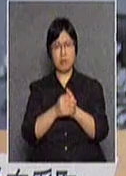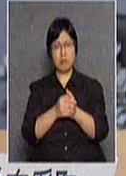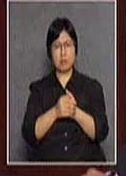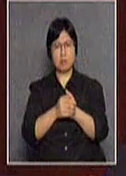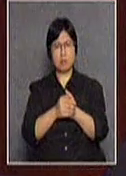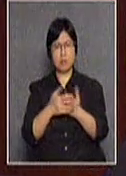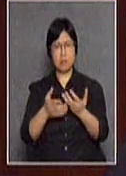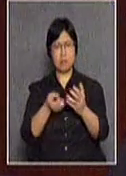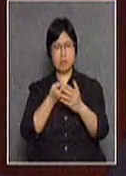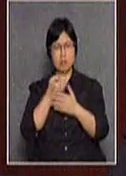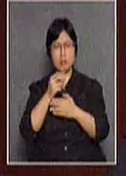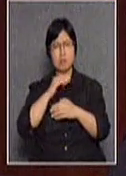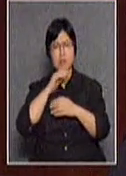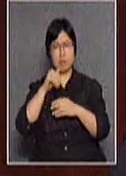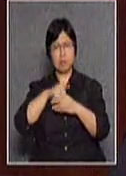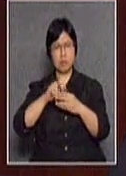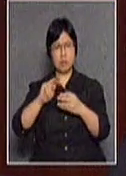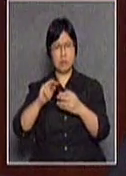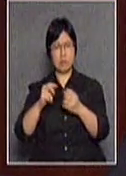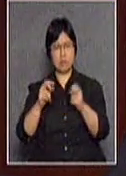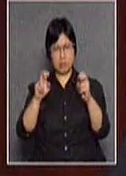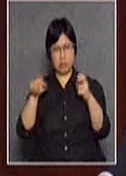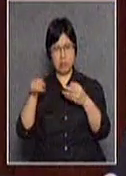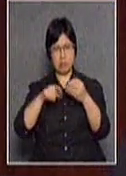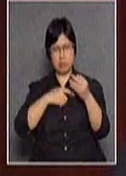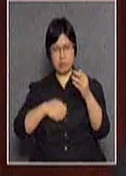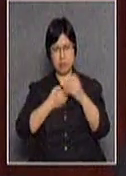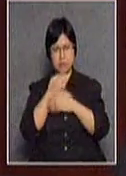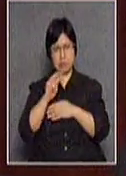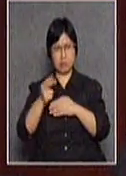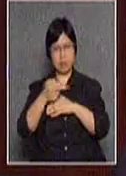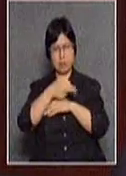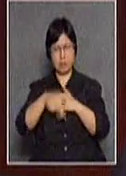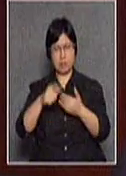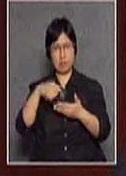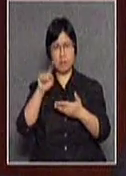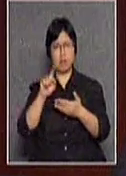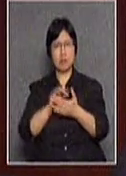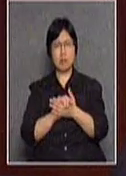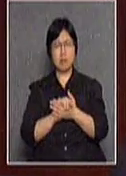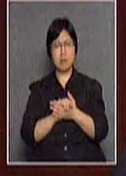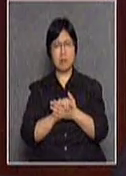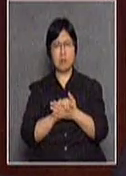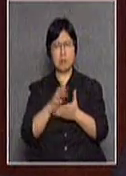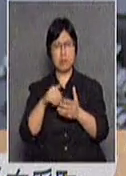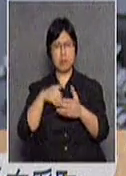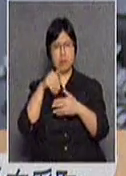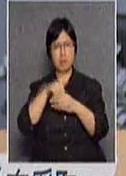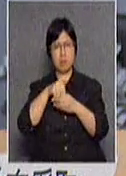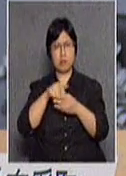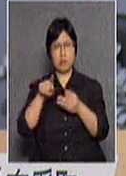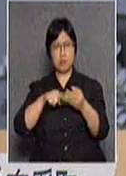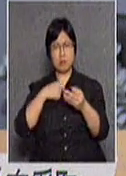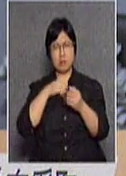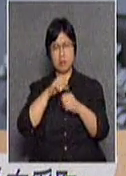現在各位提出的待決議題是梁國雄議員動議的修正案，予以通過。現在付諸表決。梁國雄議員要